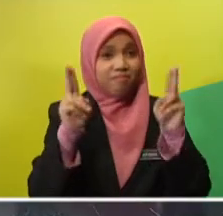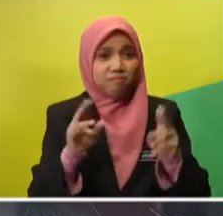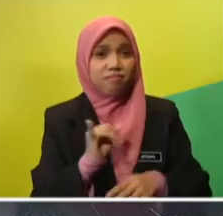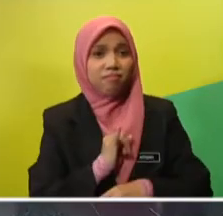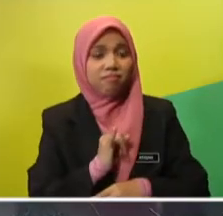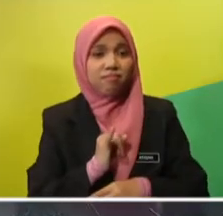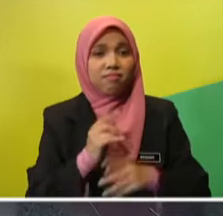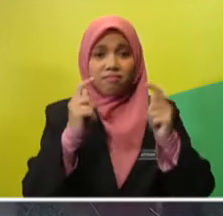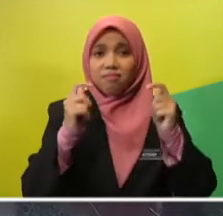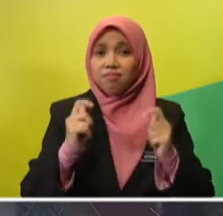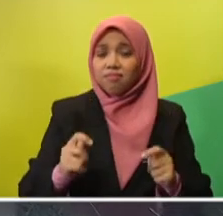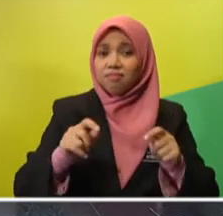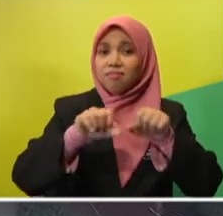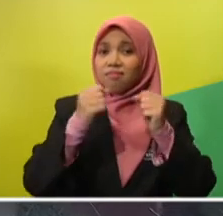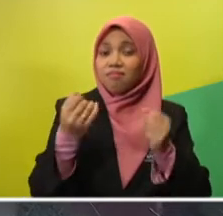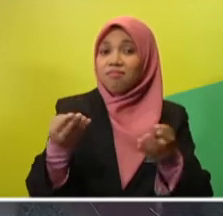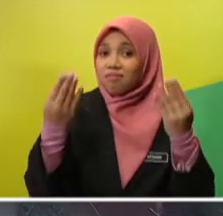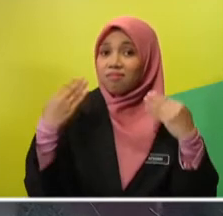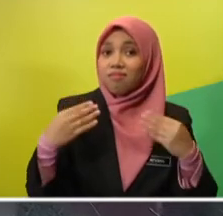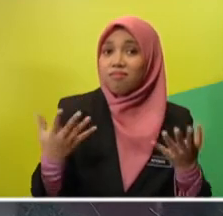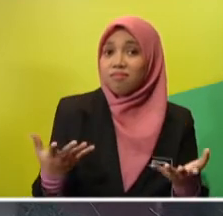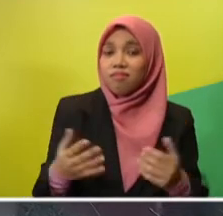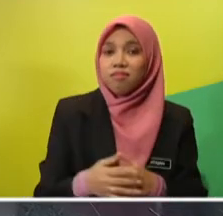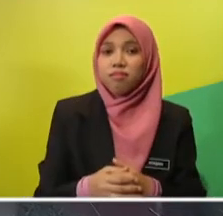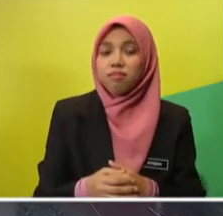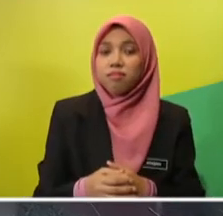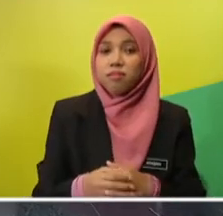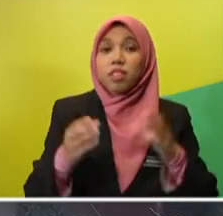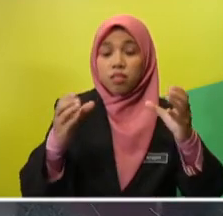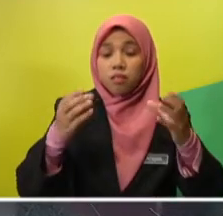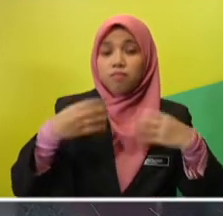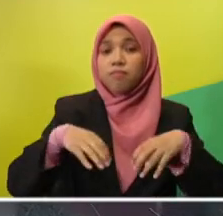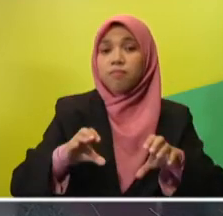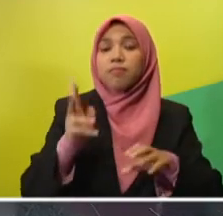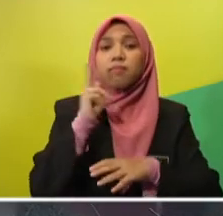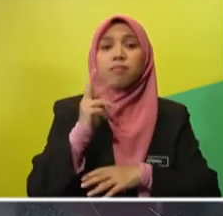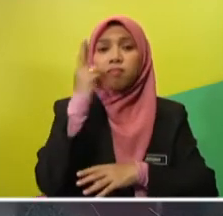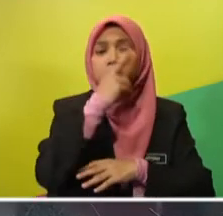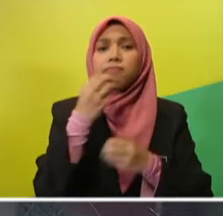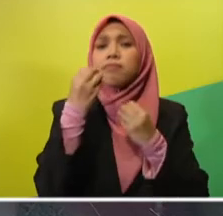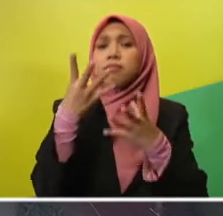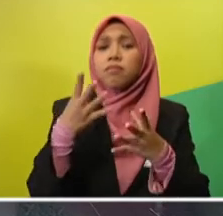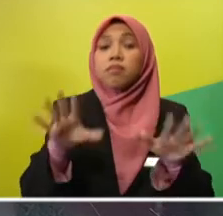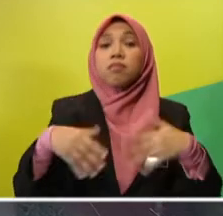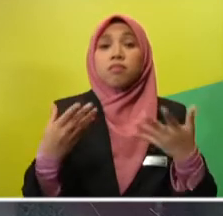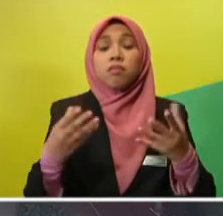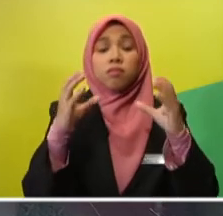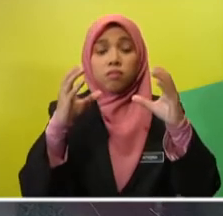Okey, cuba Kak Rina terangkan macam mana kita nak aplikasikan teknik patah balik. Okey, kalau teknik patah